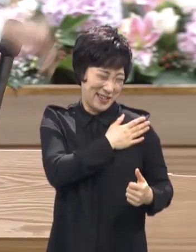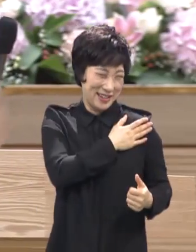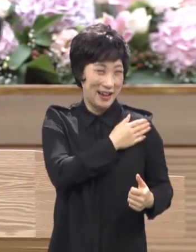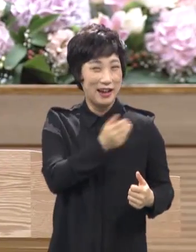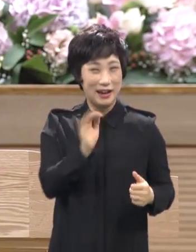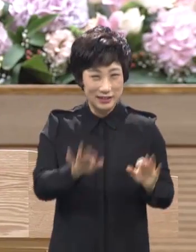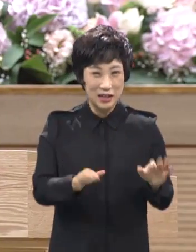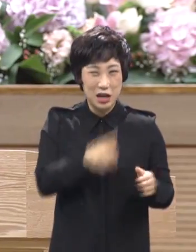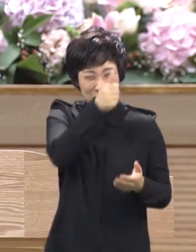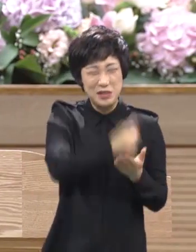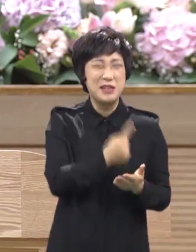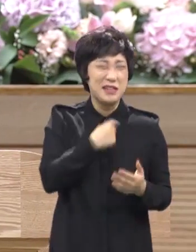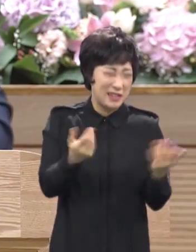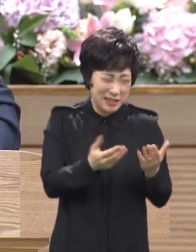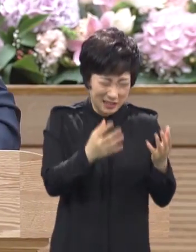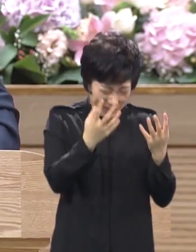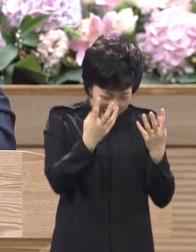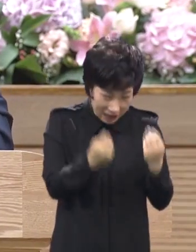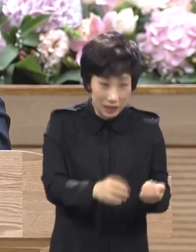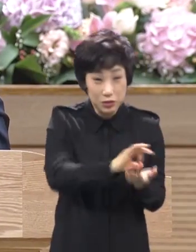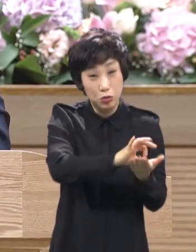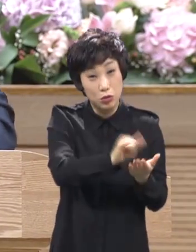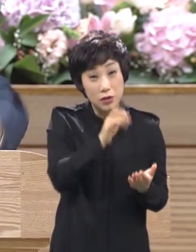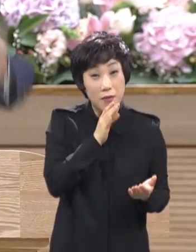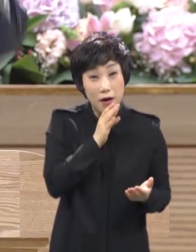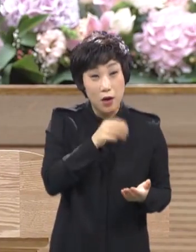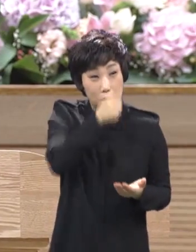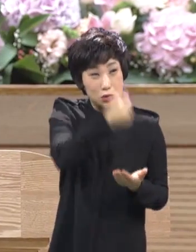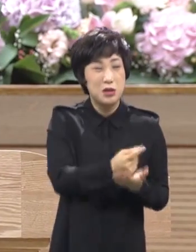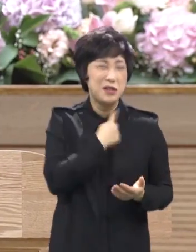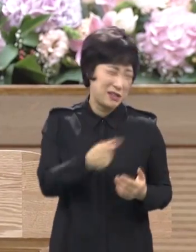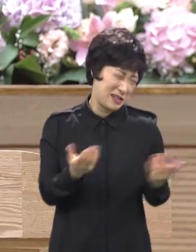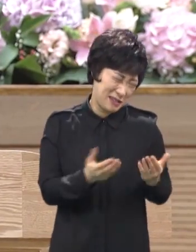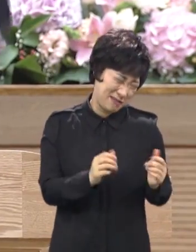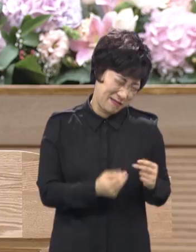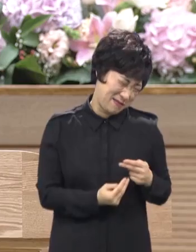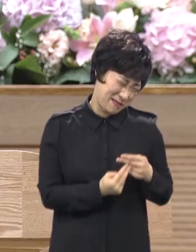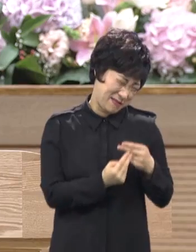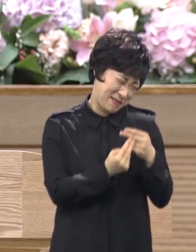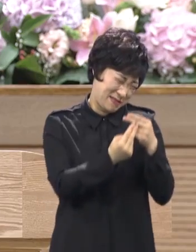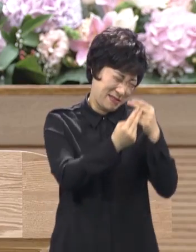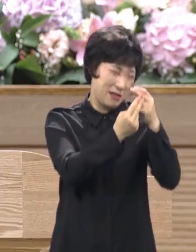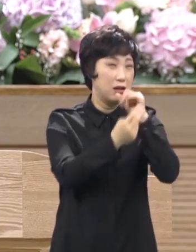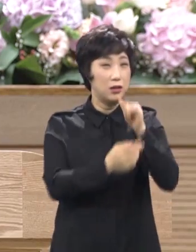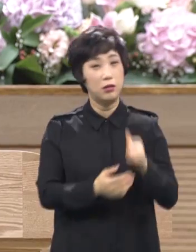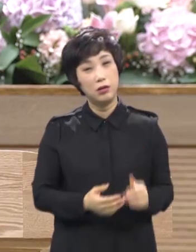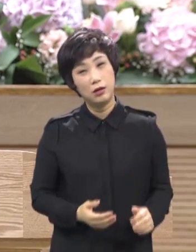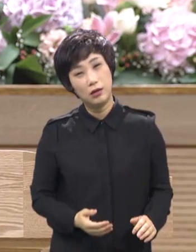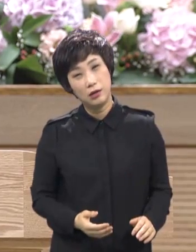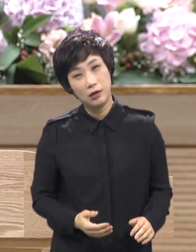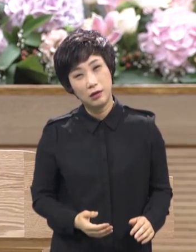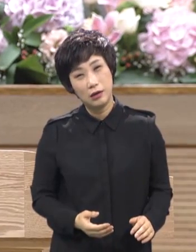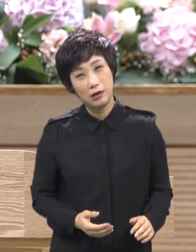시큰 죄를 범하며 죄의 바벨탑을 높이 쌉니다.